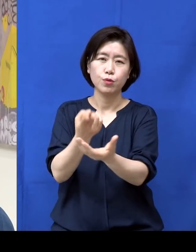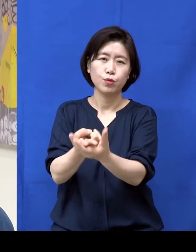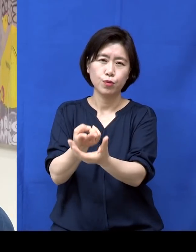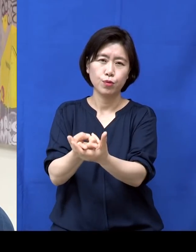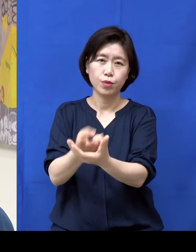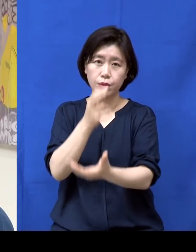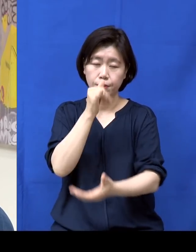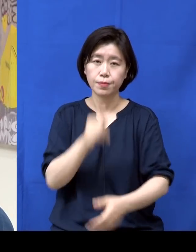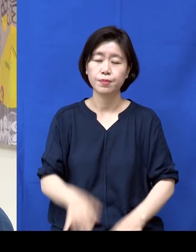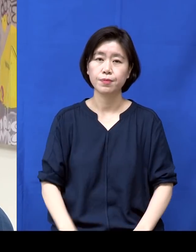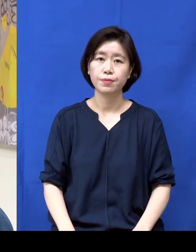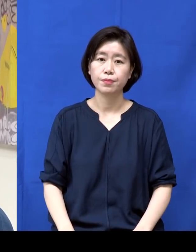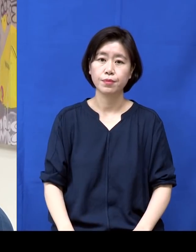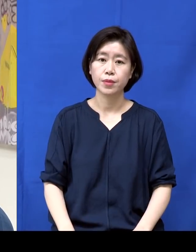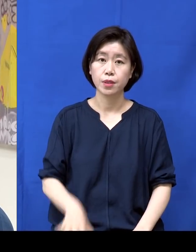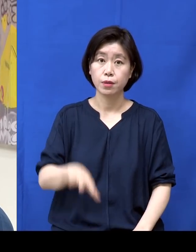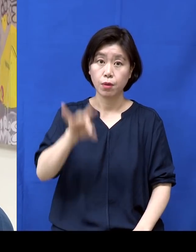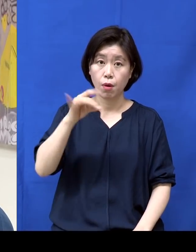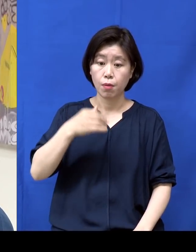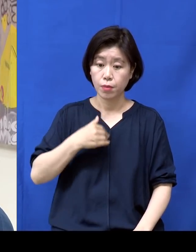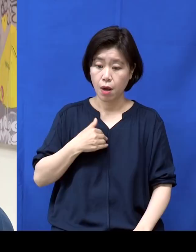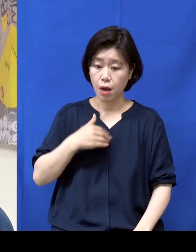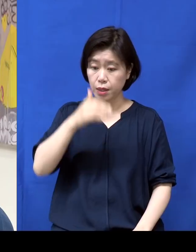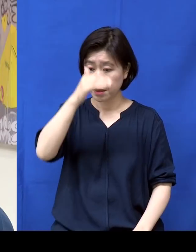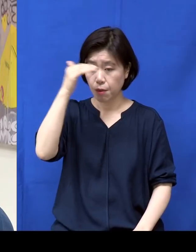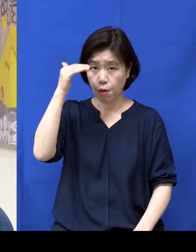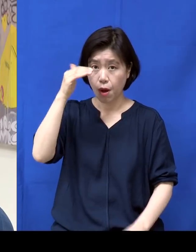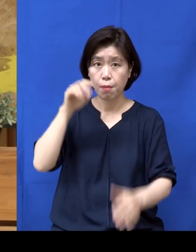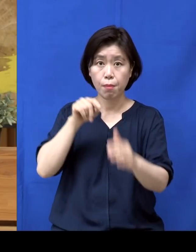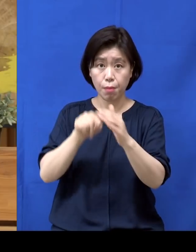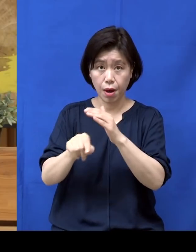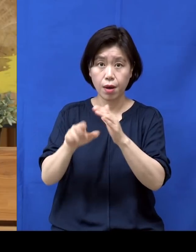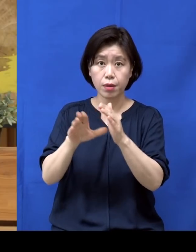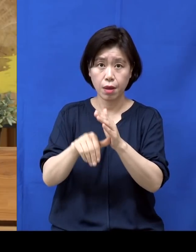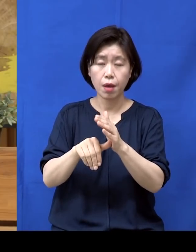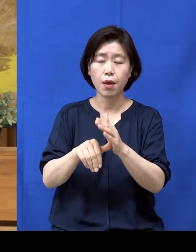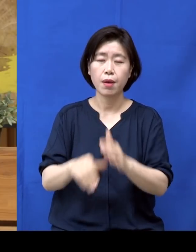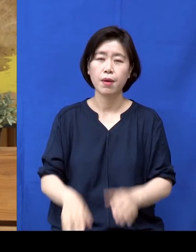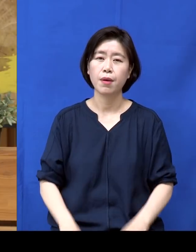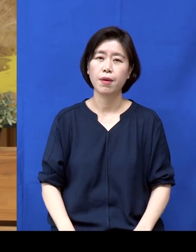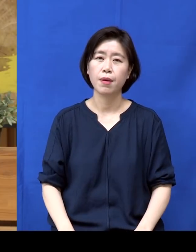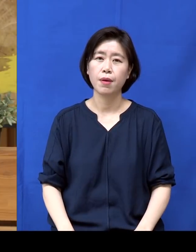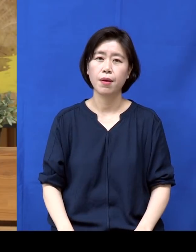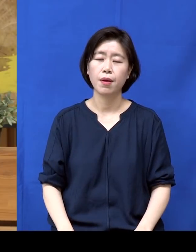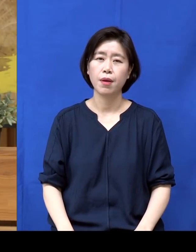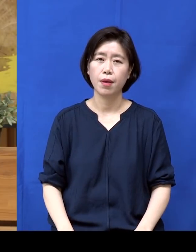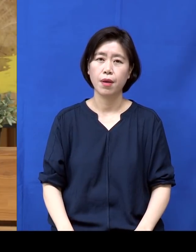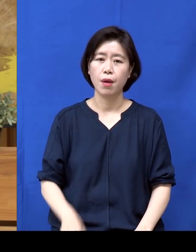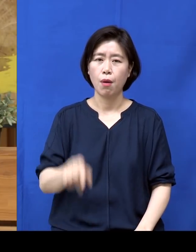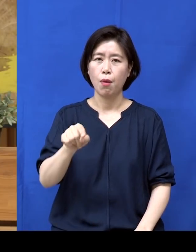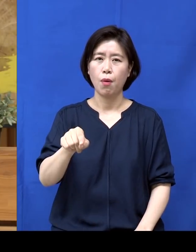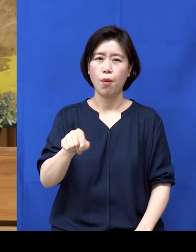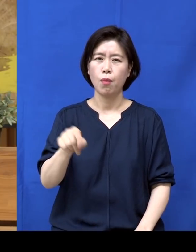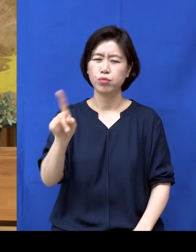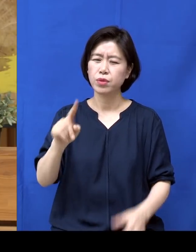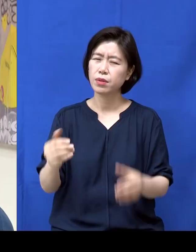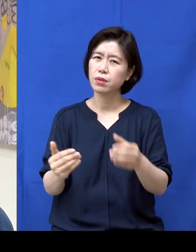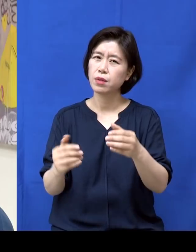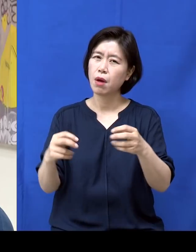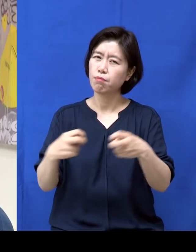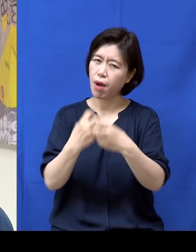과정 자체가 예. 좀 저희는 이제 사고사라고 얘기하는 예. 그런 사례였던 거였어요. 예.